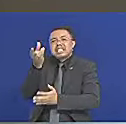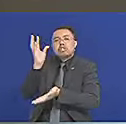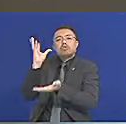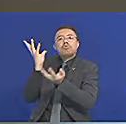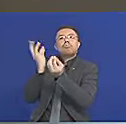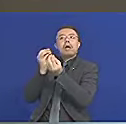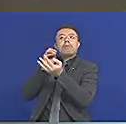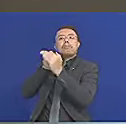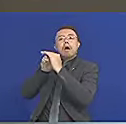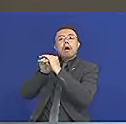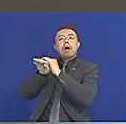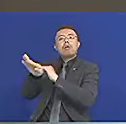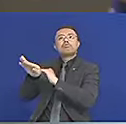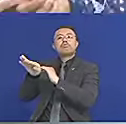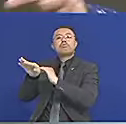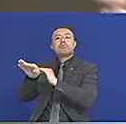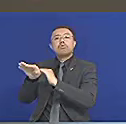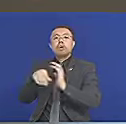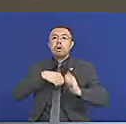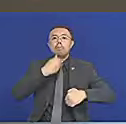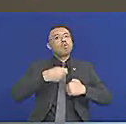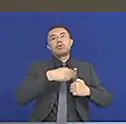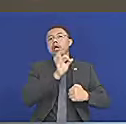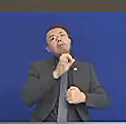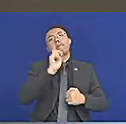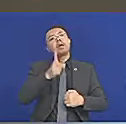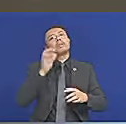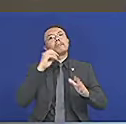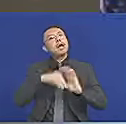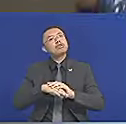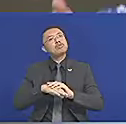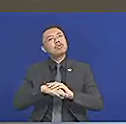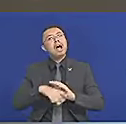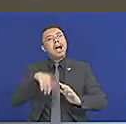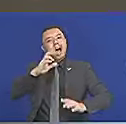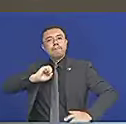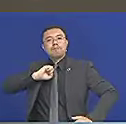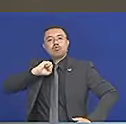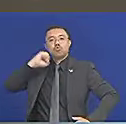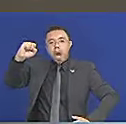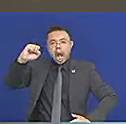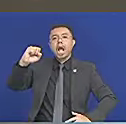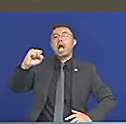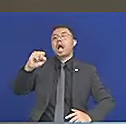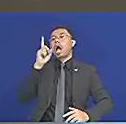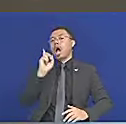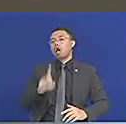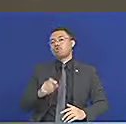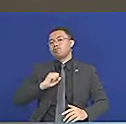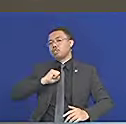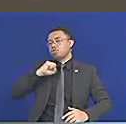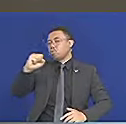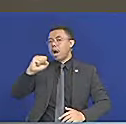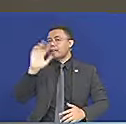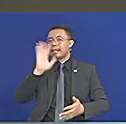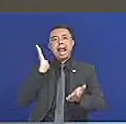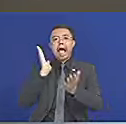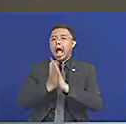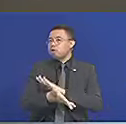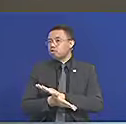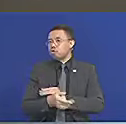masuk. Berusaha saja belum tentu masuk. Maka berjuanglah. Jadi tidak